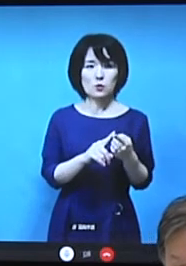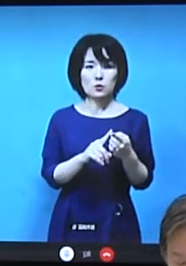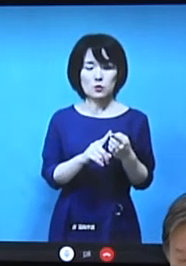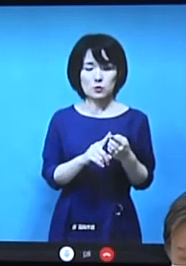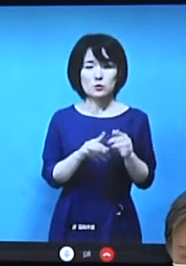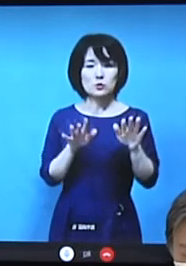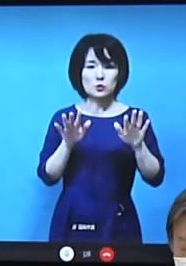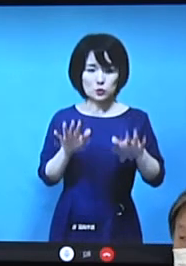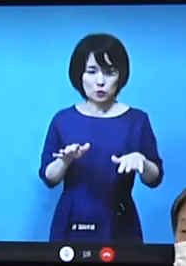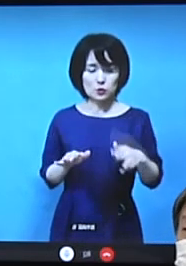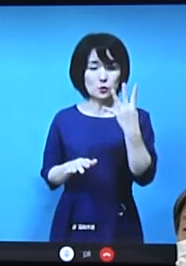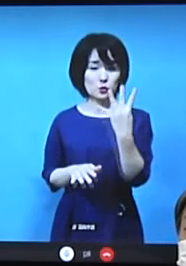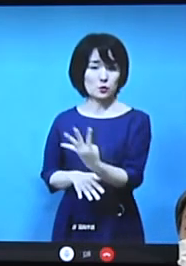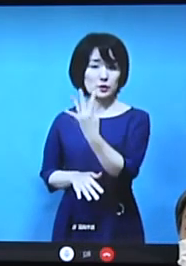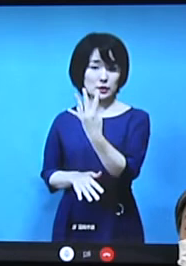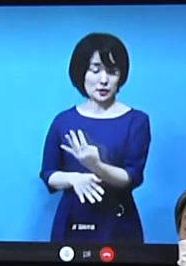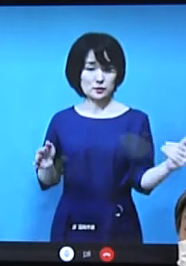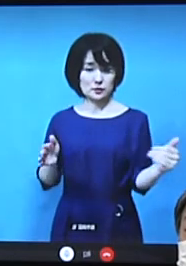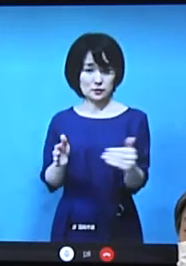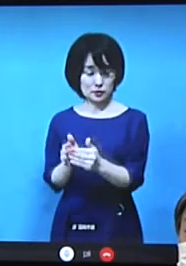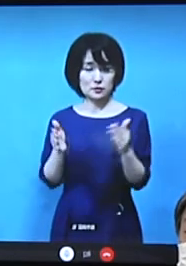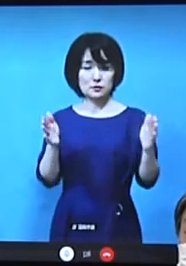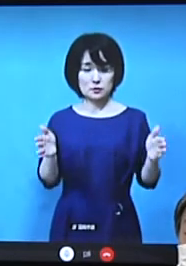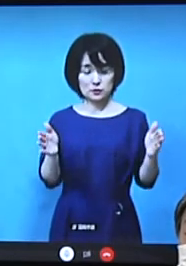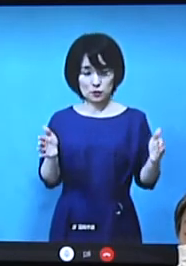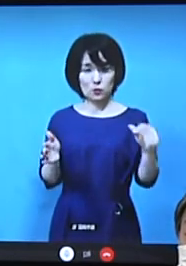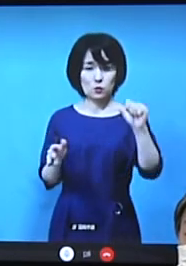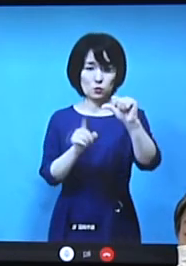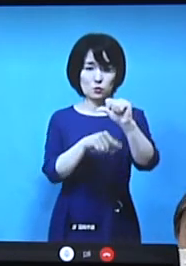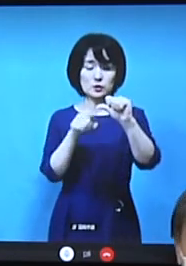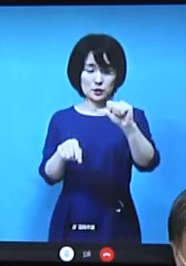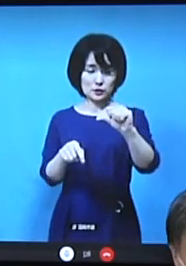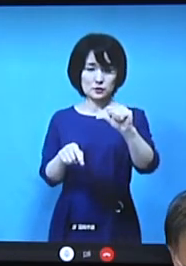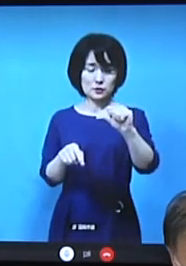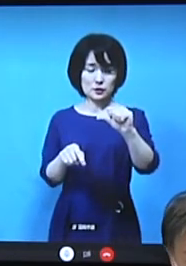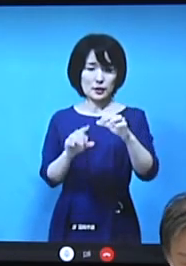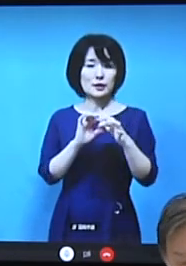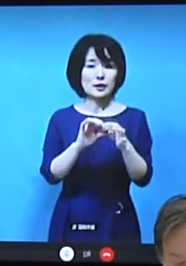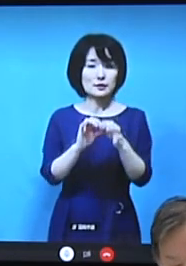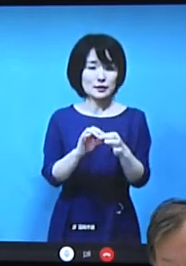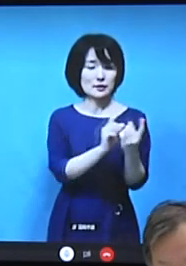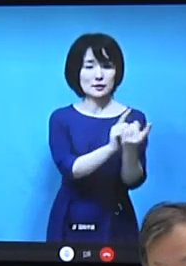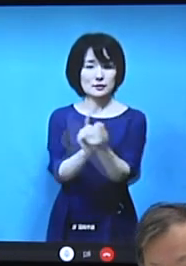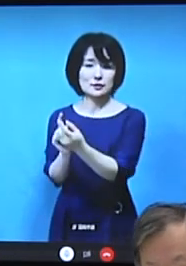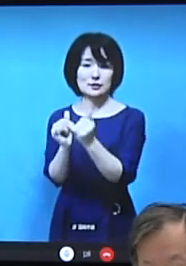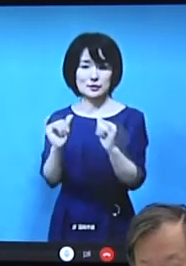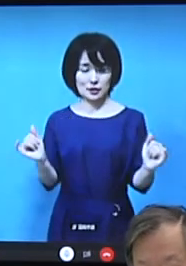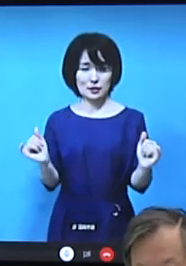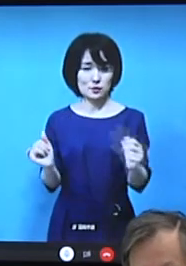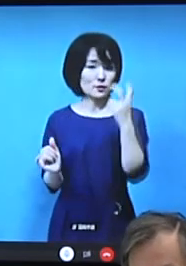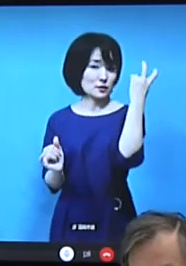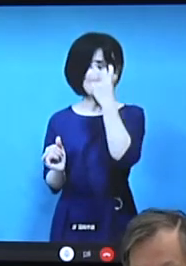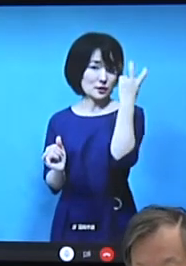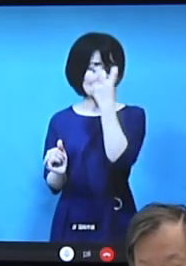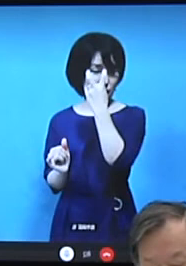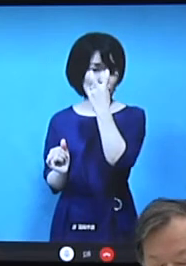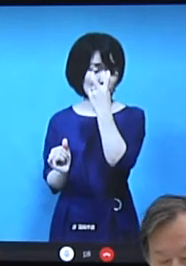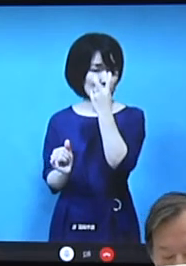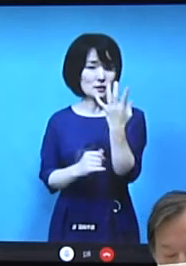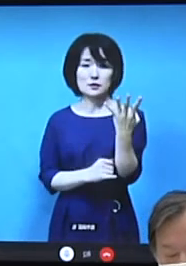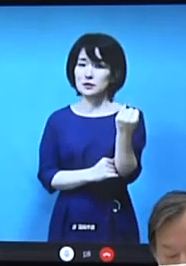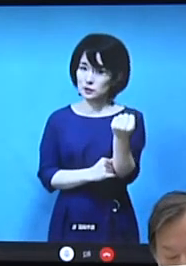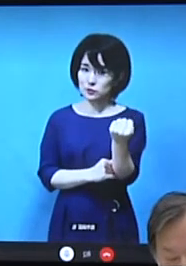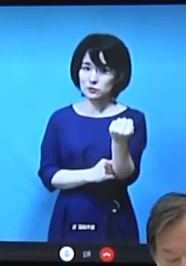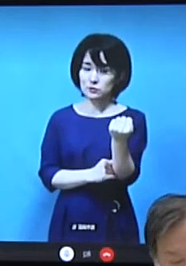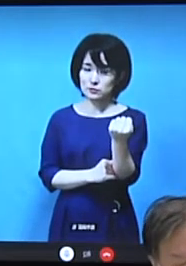方に関するその疫学調査というのは、今まで何人の方をされていて、先ほど勤務先の方は全員陰性ということ